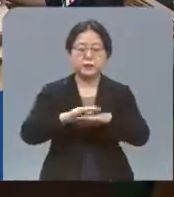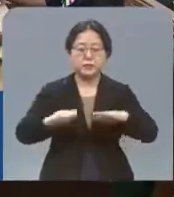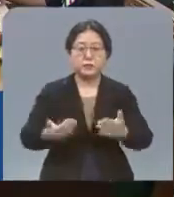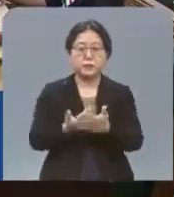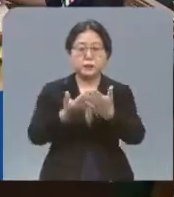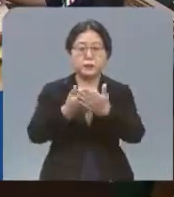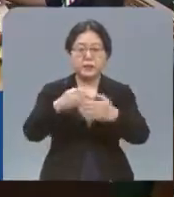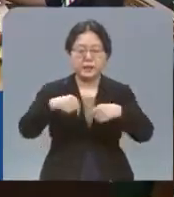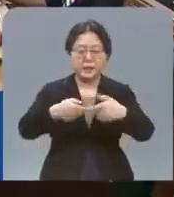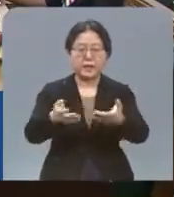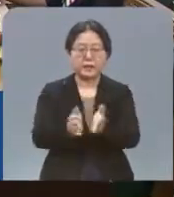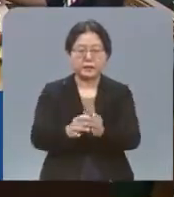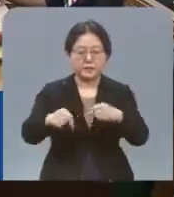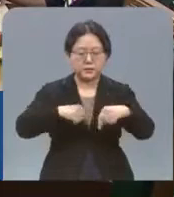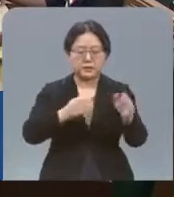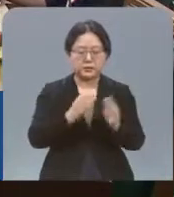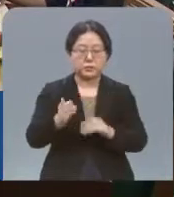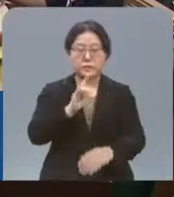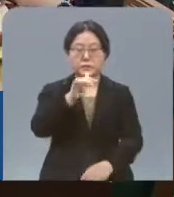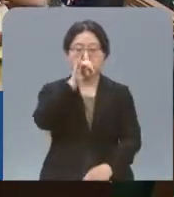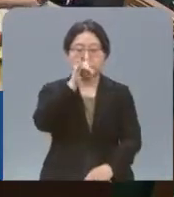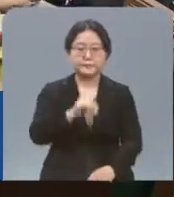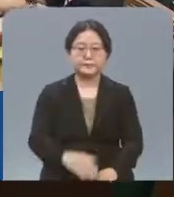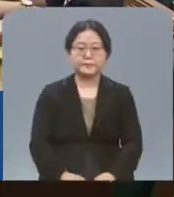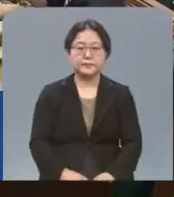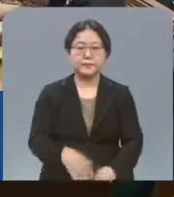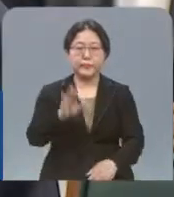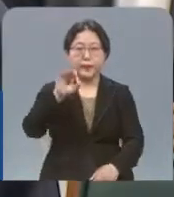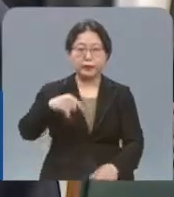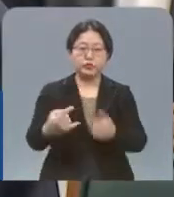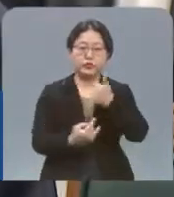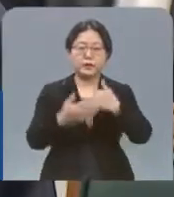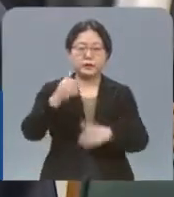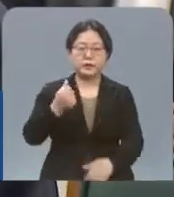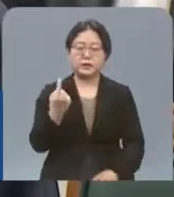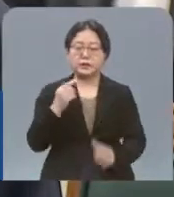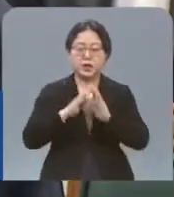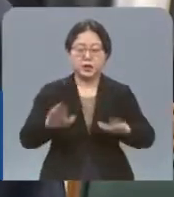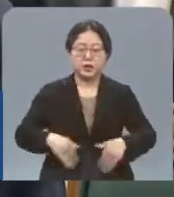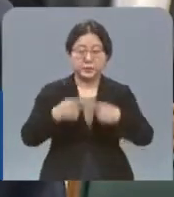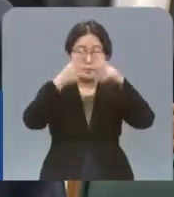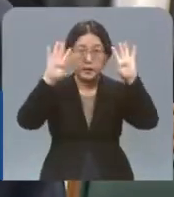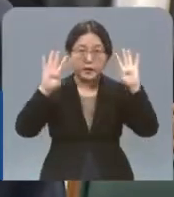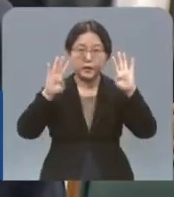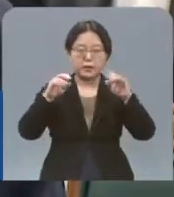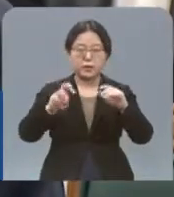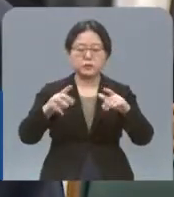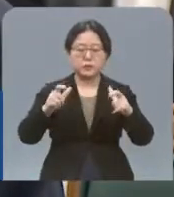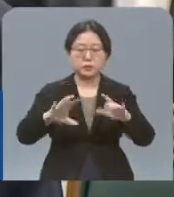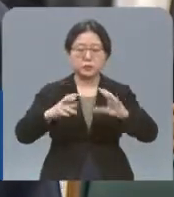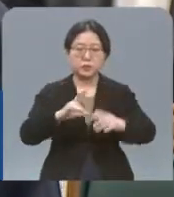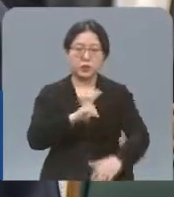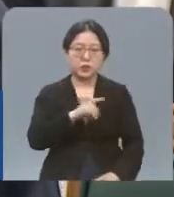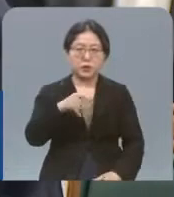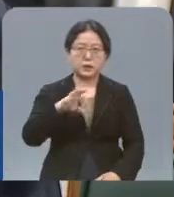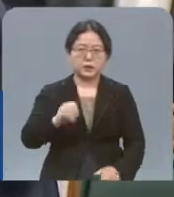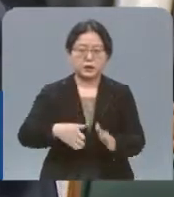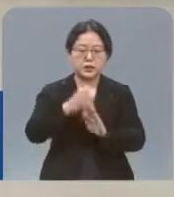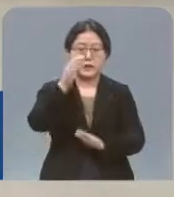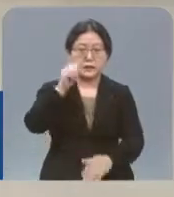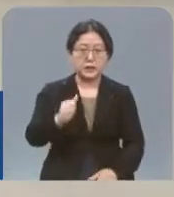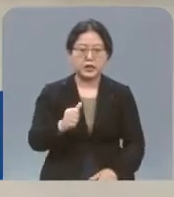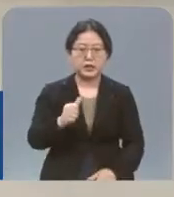당 차원의 정책을 마련하겠다고 말했습니다. 우 위원장은 어제 전남대학교에서 광주지역 국회의원 강기정